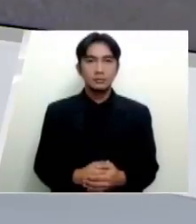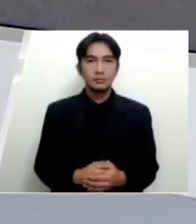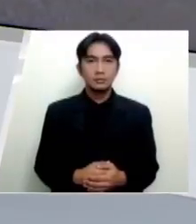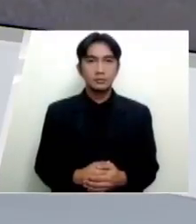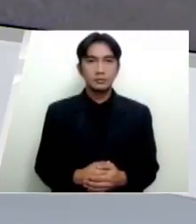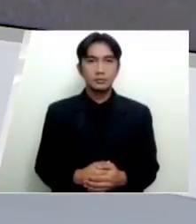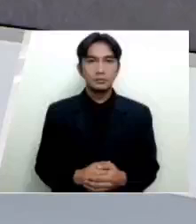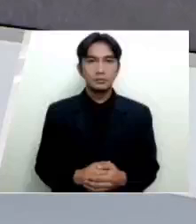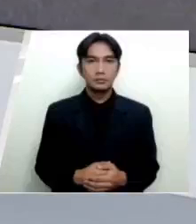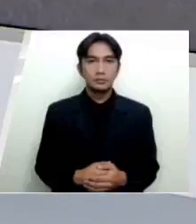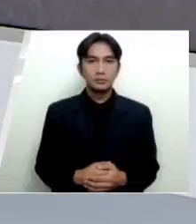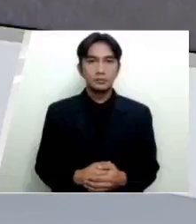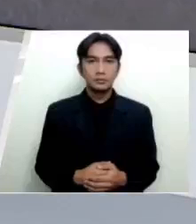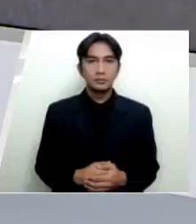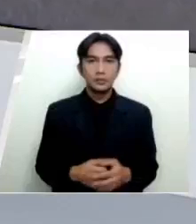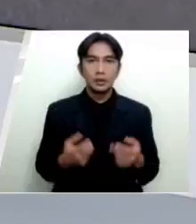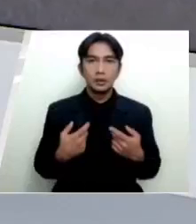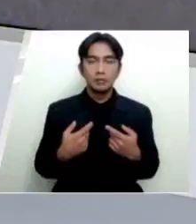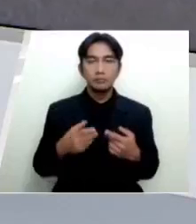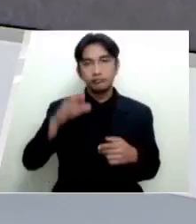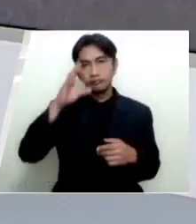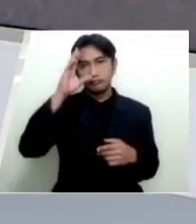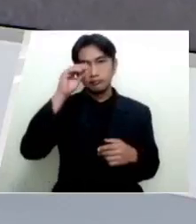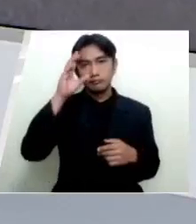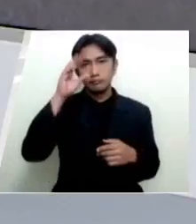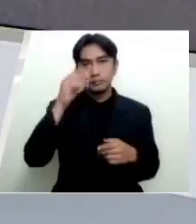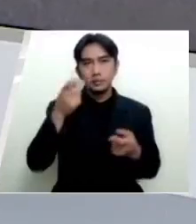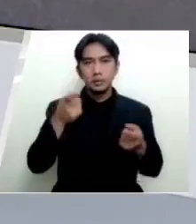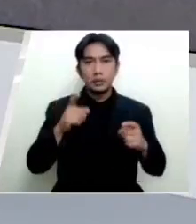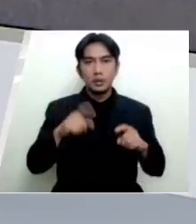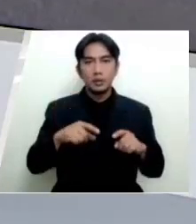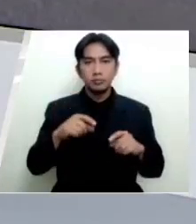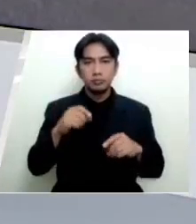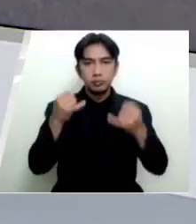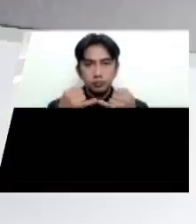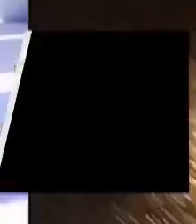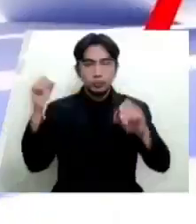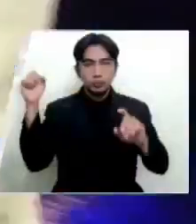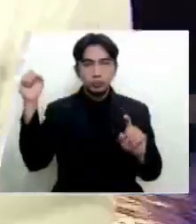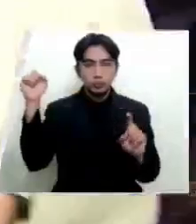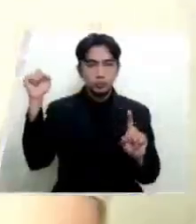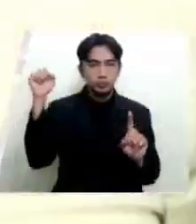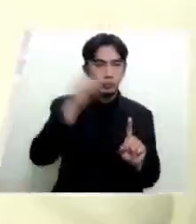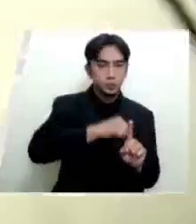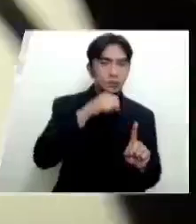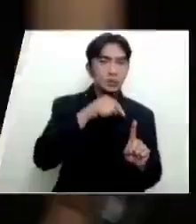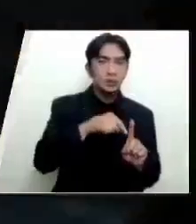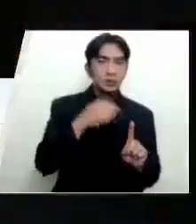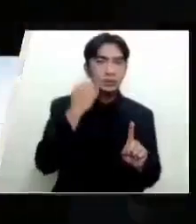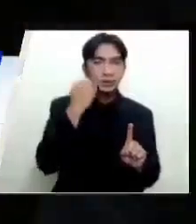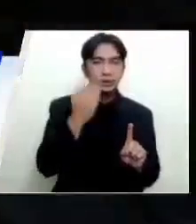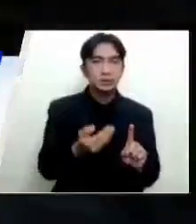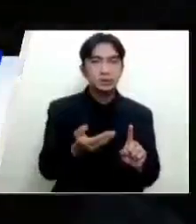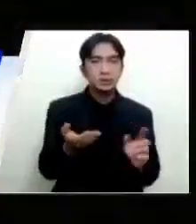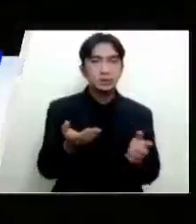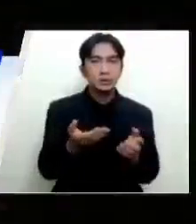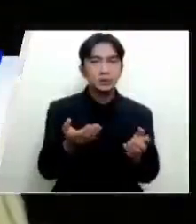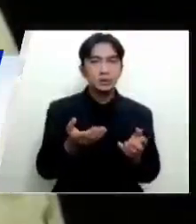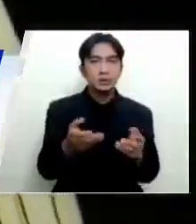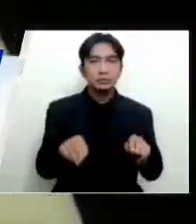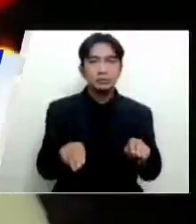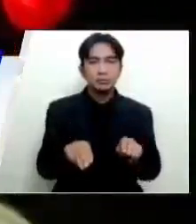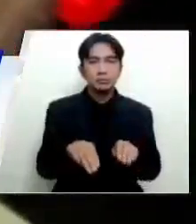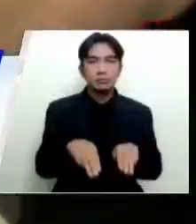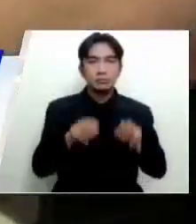Patay ang isang binatilyo matapos mabagsakan ng poste sa Marcos Highway sa Marikina. Base sa imbestigasyon, sumabit ang isang truck